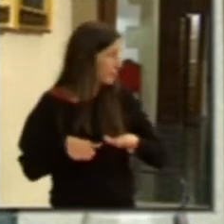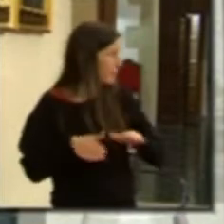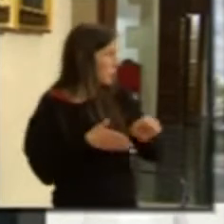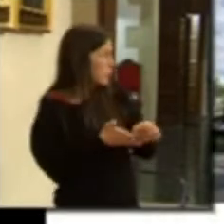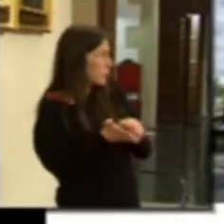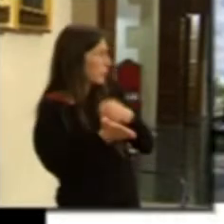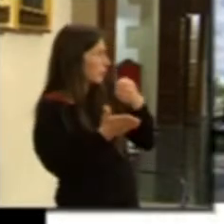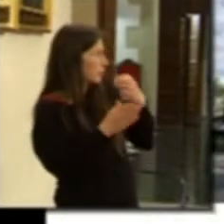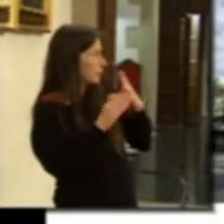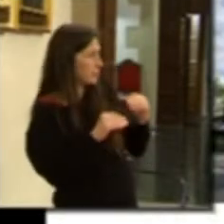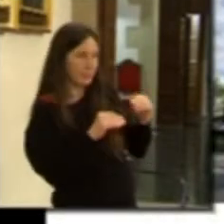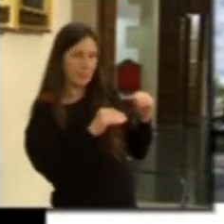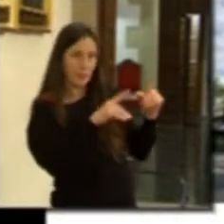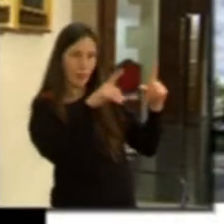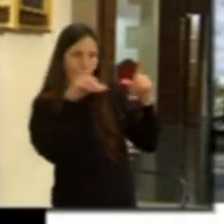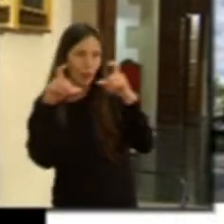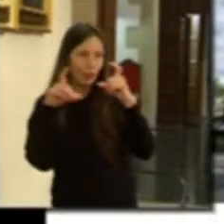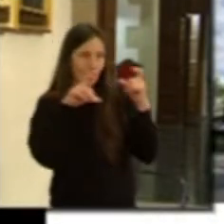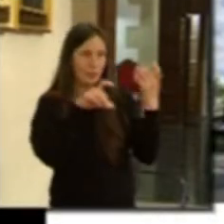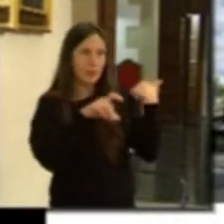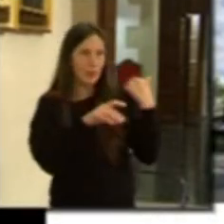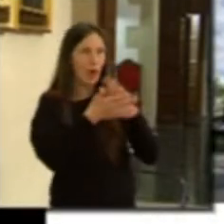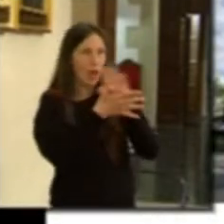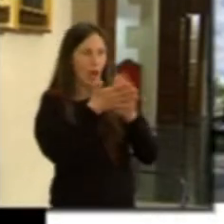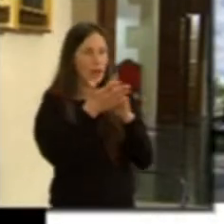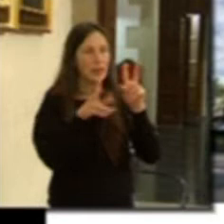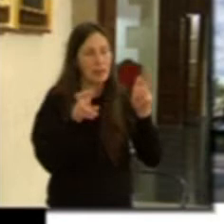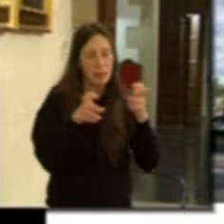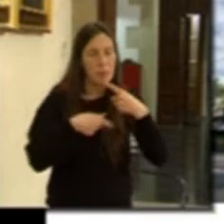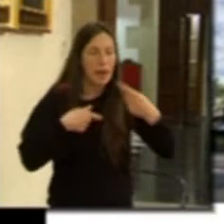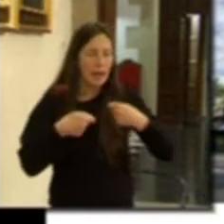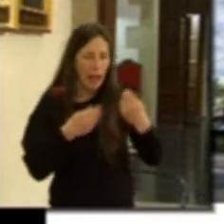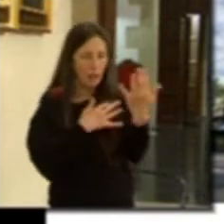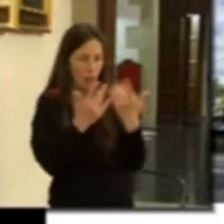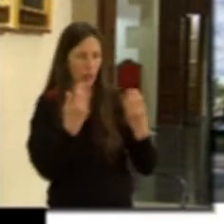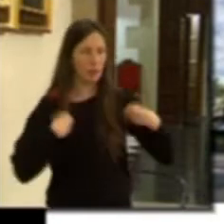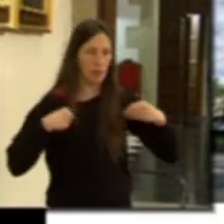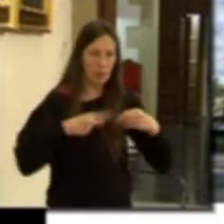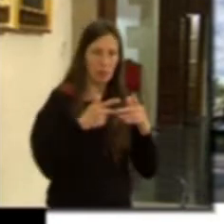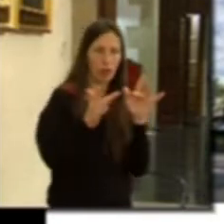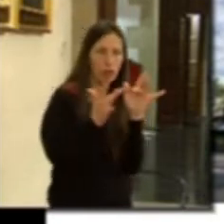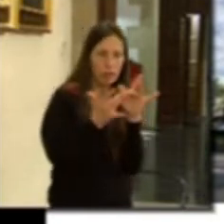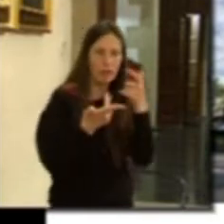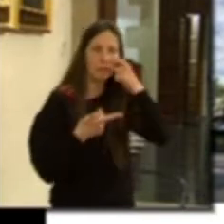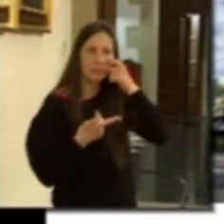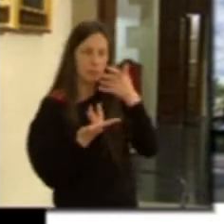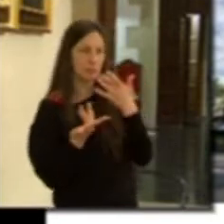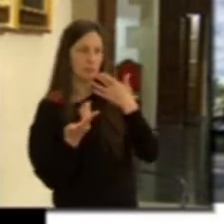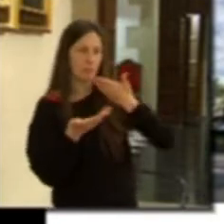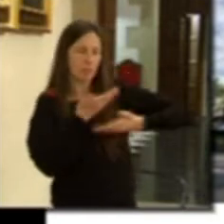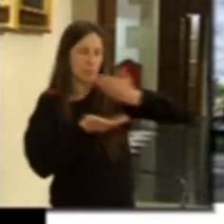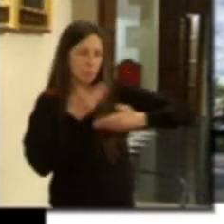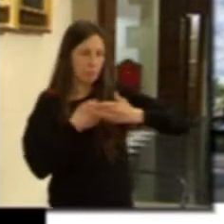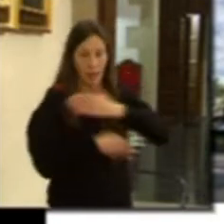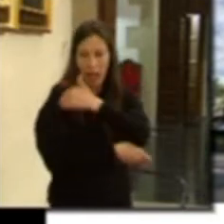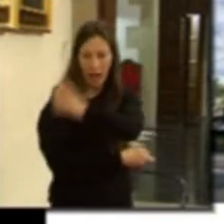buides. Tota l'essència que explicava, de l'aglomeració, dels mercats, de l'alegria, del contacte, fora. Durant